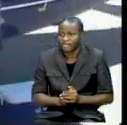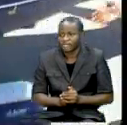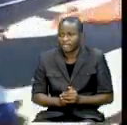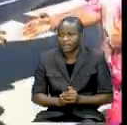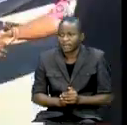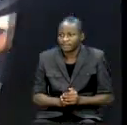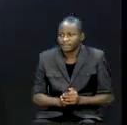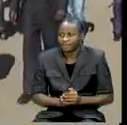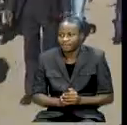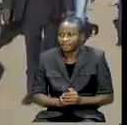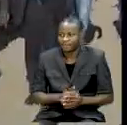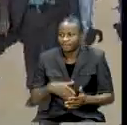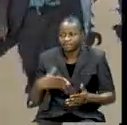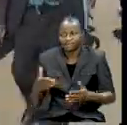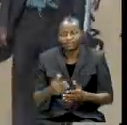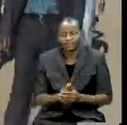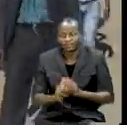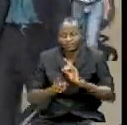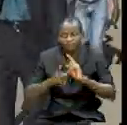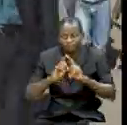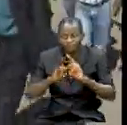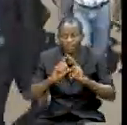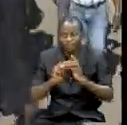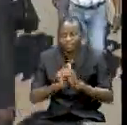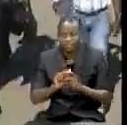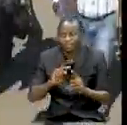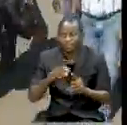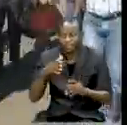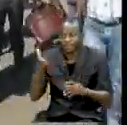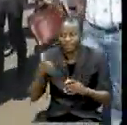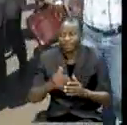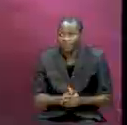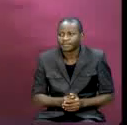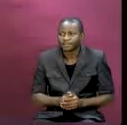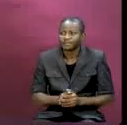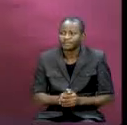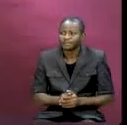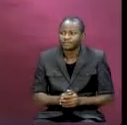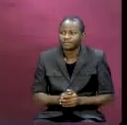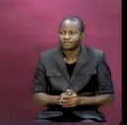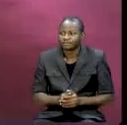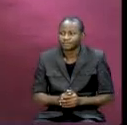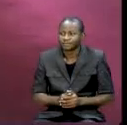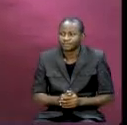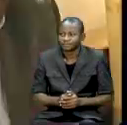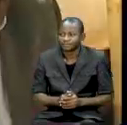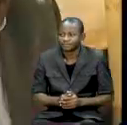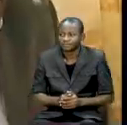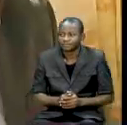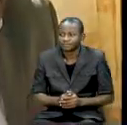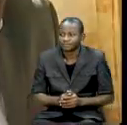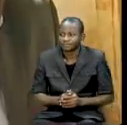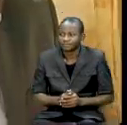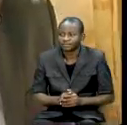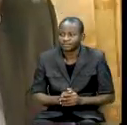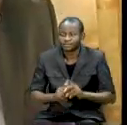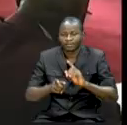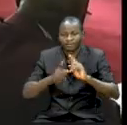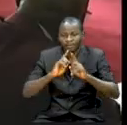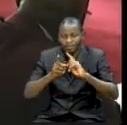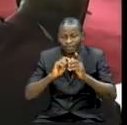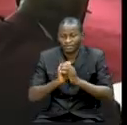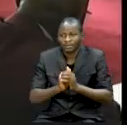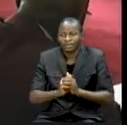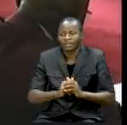Kolwezi, le ministre des Mines a effectué plusieurs activités. Juste après son arrivée, le docteur Odak Sompoué a convoqué les responsables